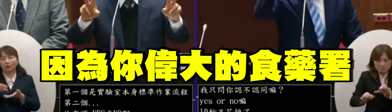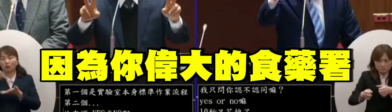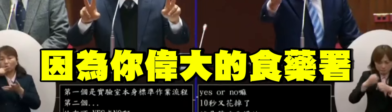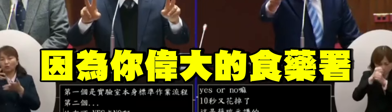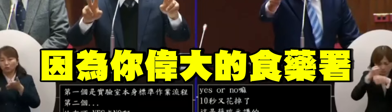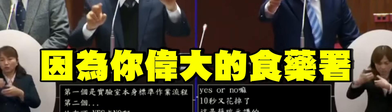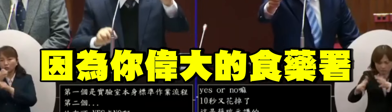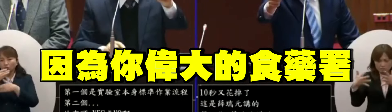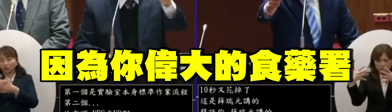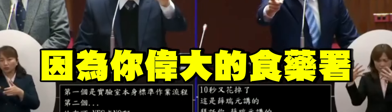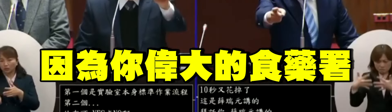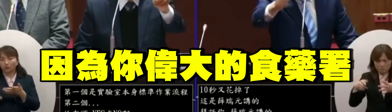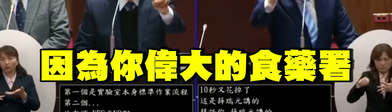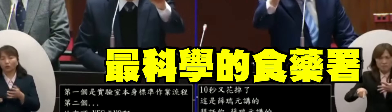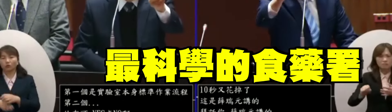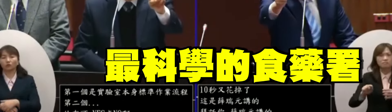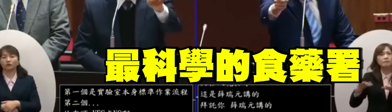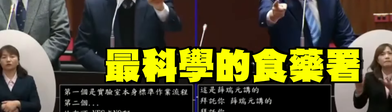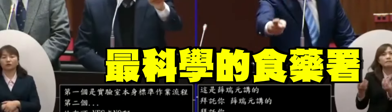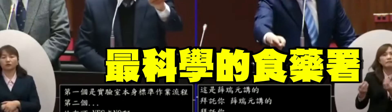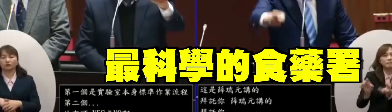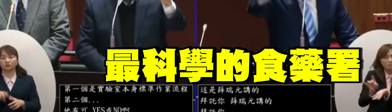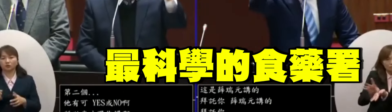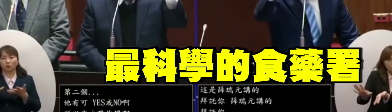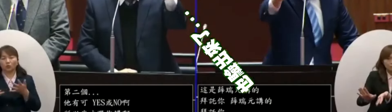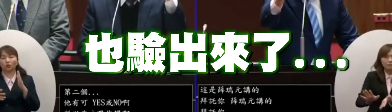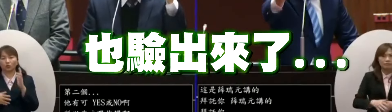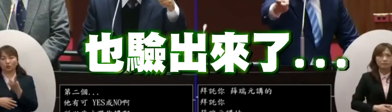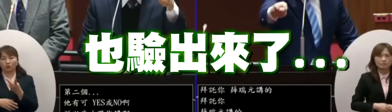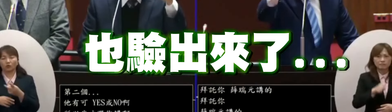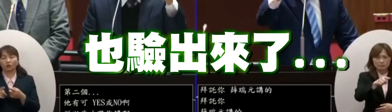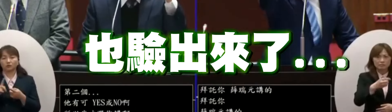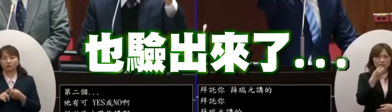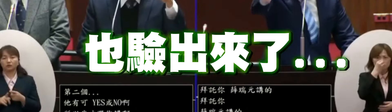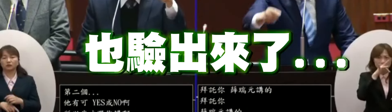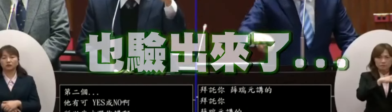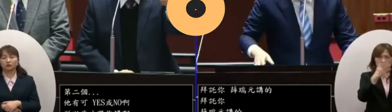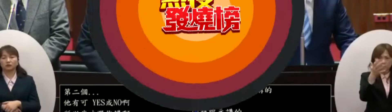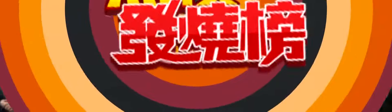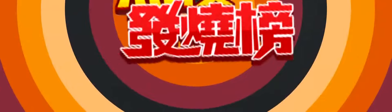为你伟大的事要数，对科学的事要数，也验出来